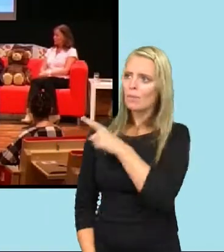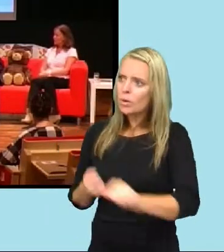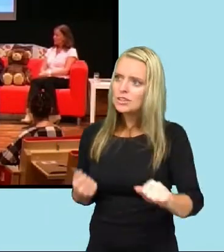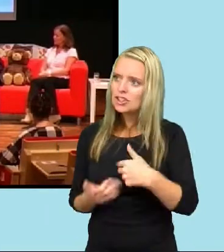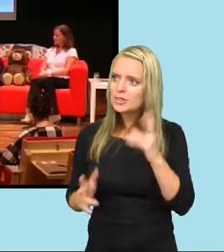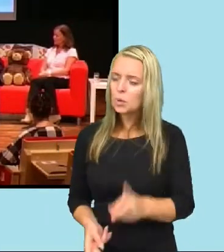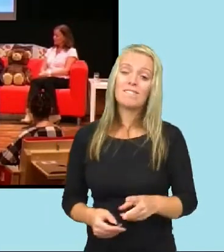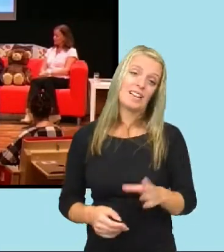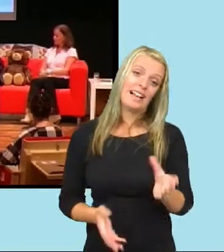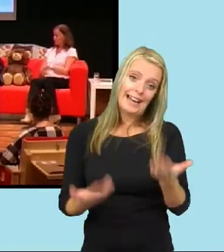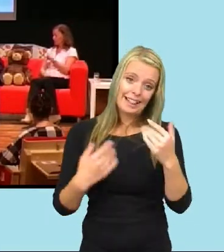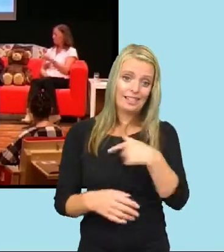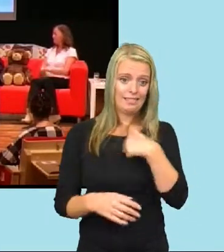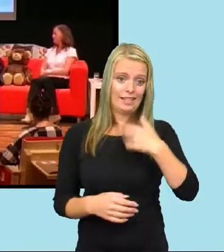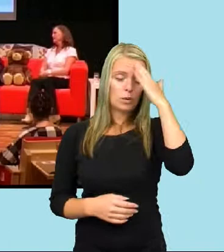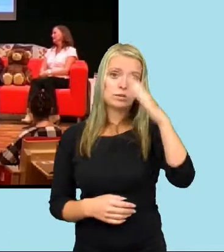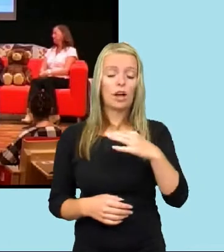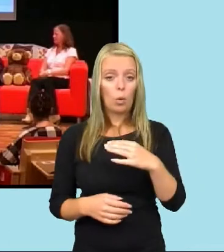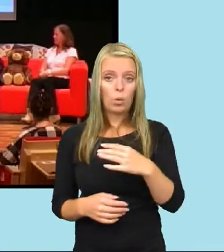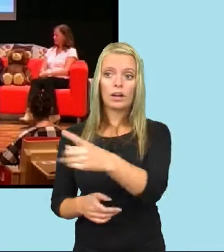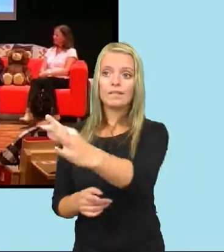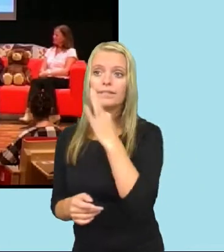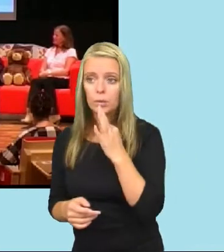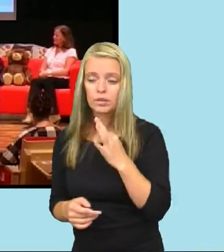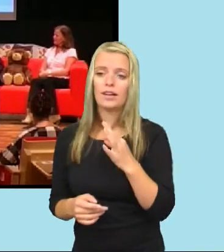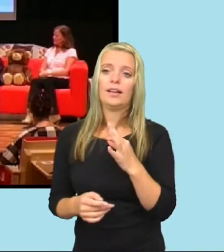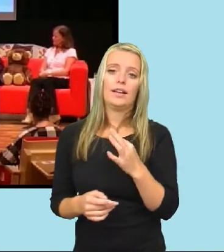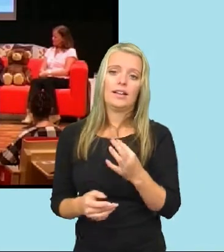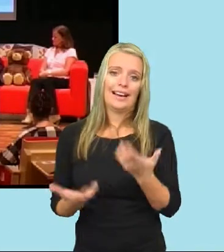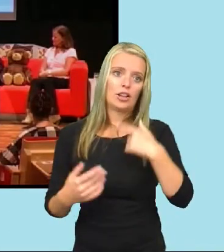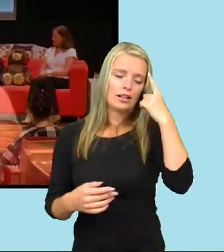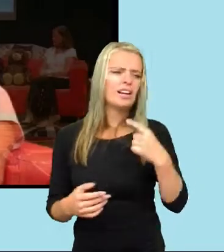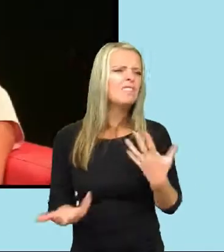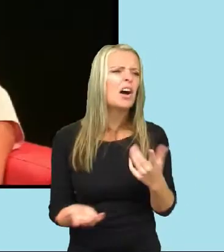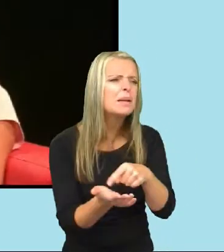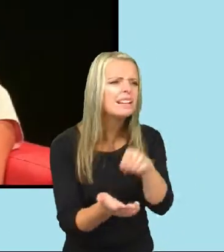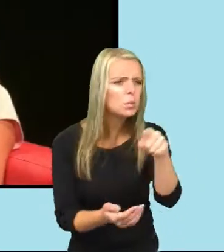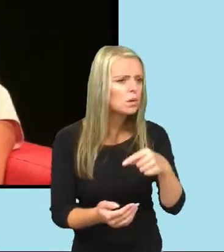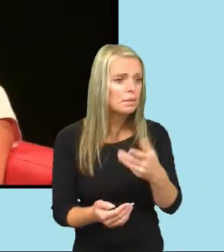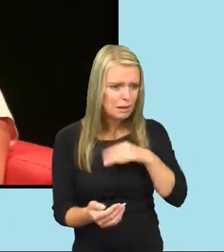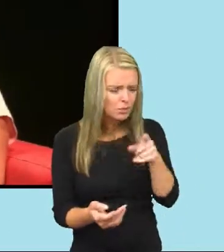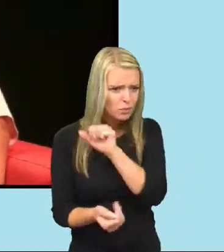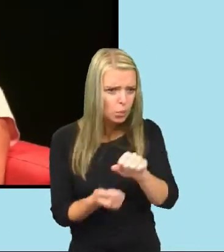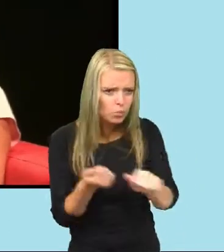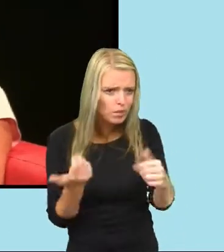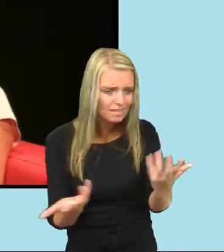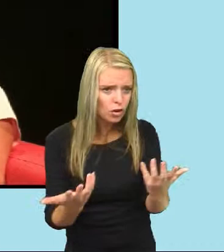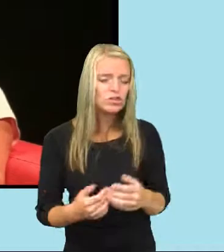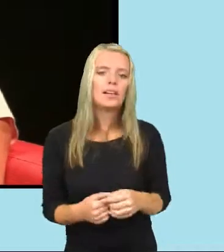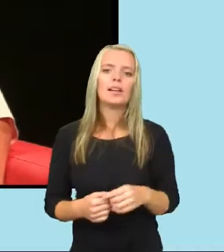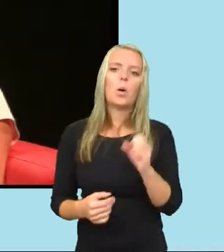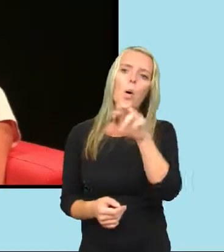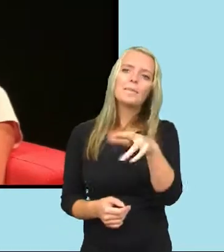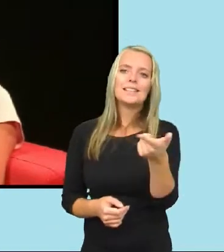vuxen att man också... Jag vill fråga då, så att man... Vad menar du? Men mamma, du får inte vadå? Nej, men om